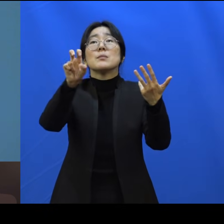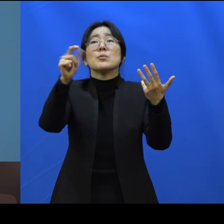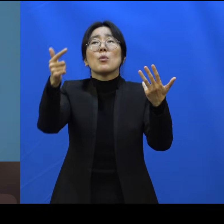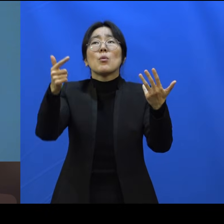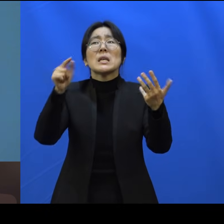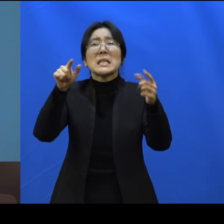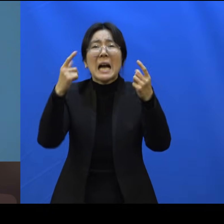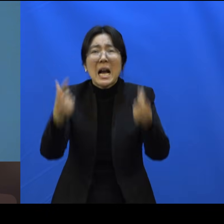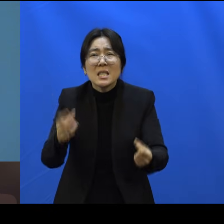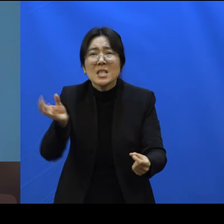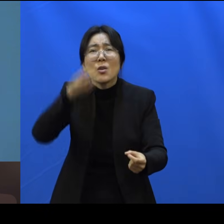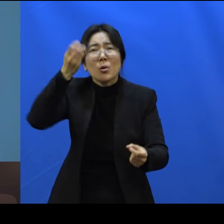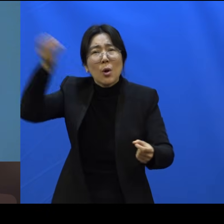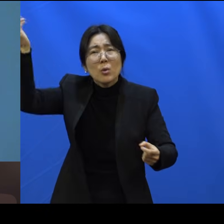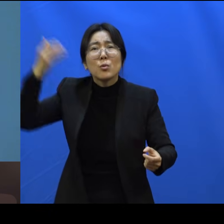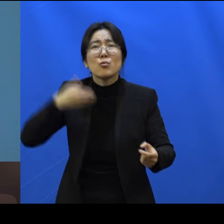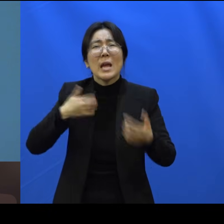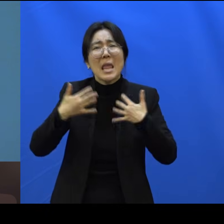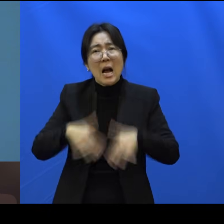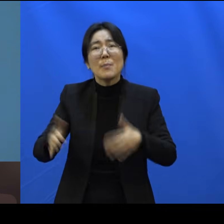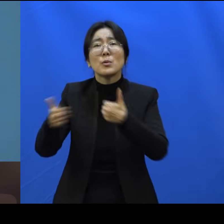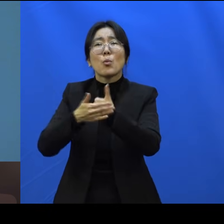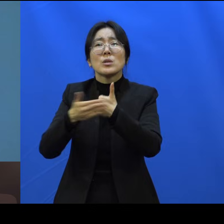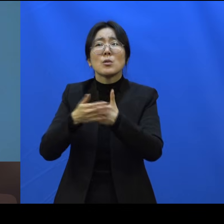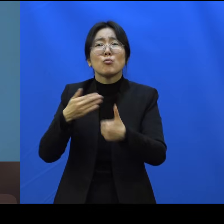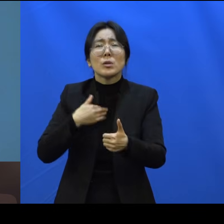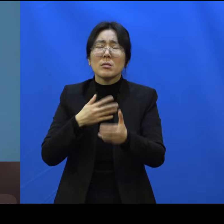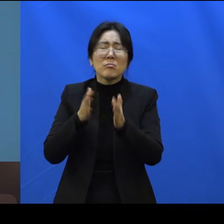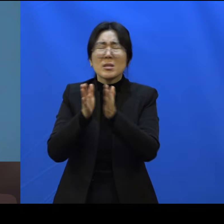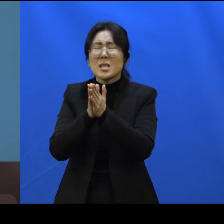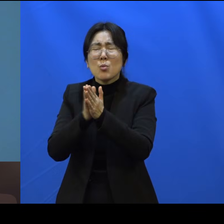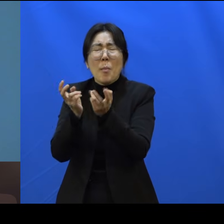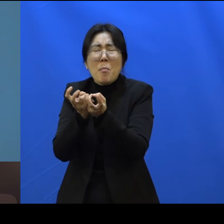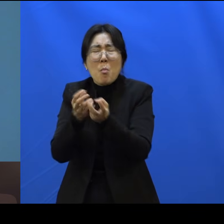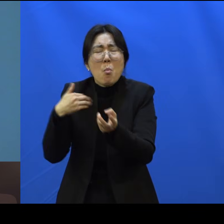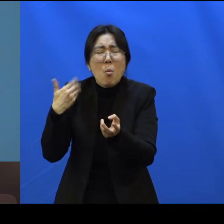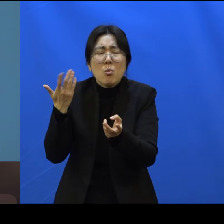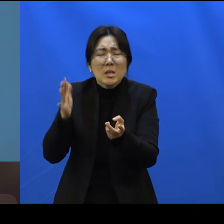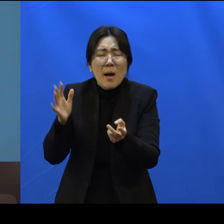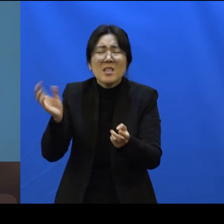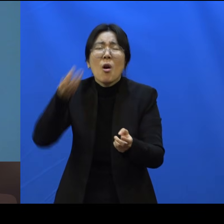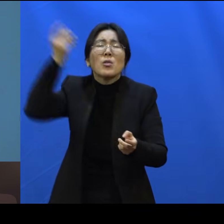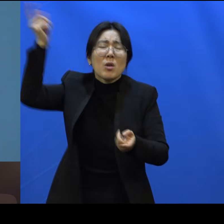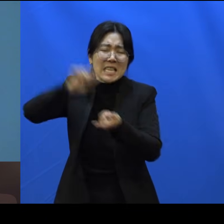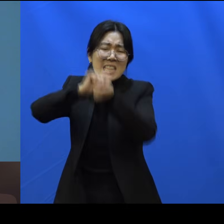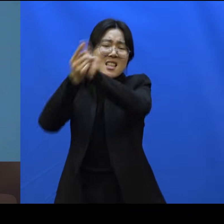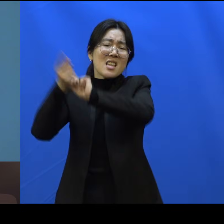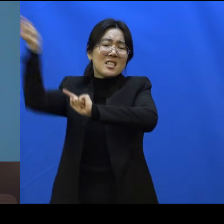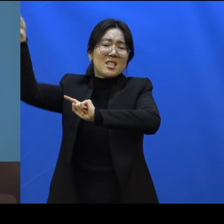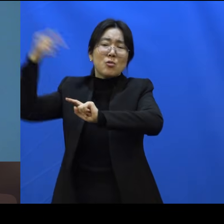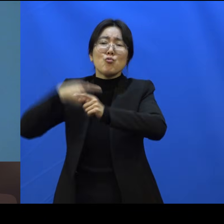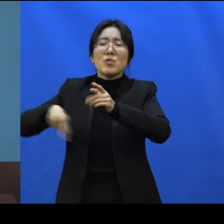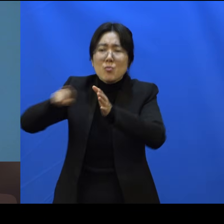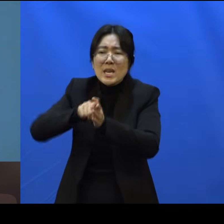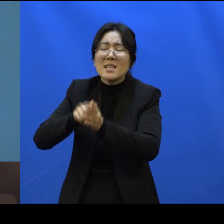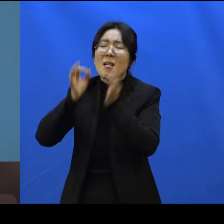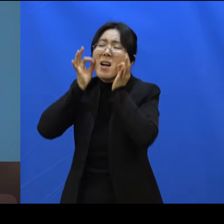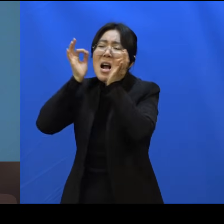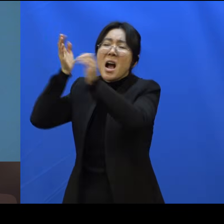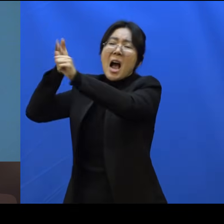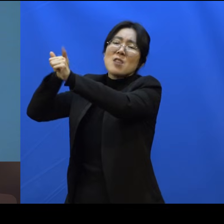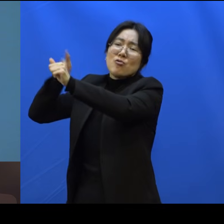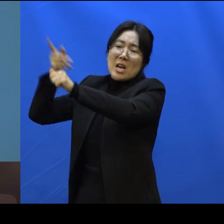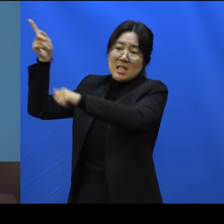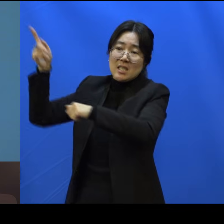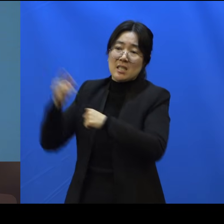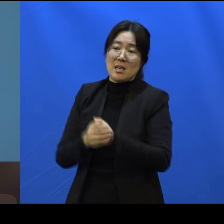마땅히 기도할 바를 알지 못하나 오직 성령이 말할 수 없는 단식으로 우리를 위하여 친히 간구하시느니라. 여기 보면